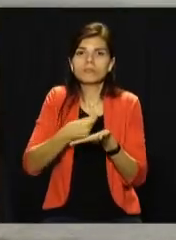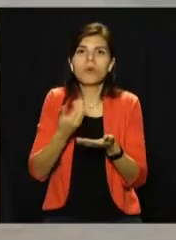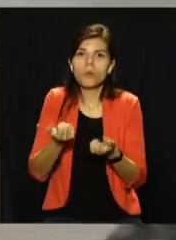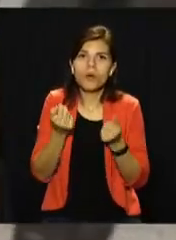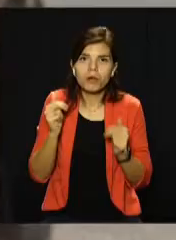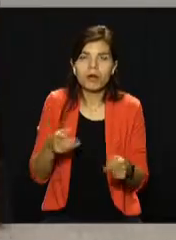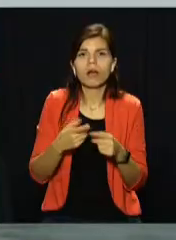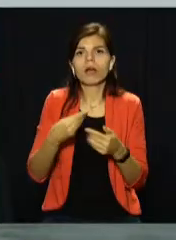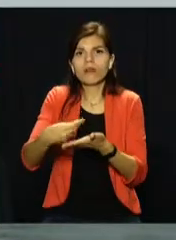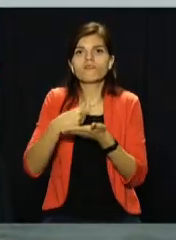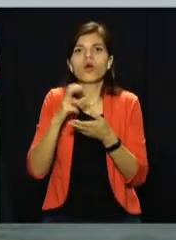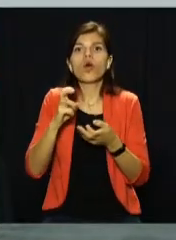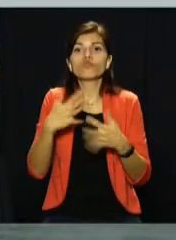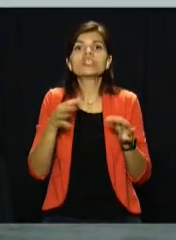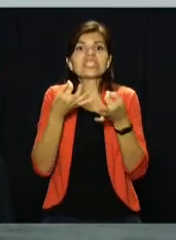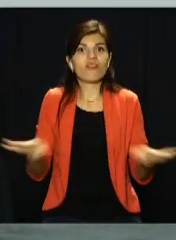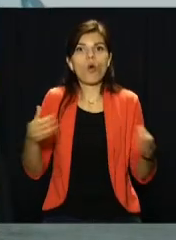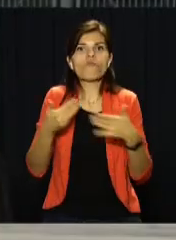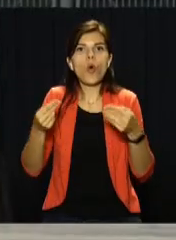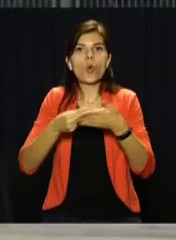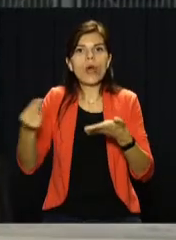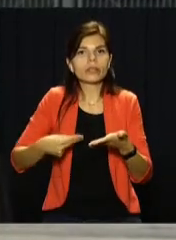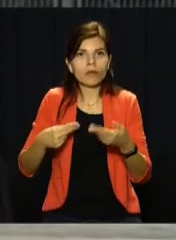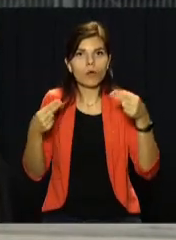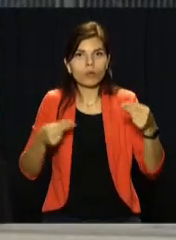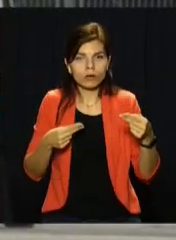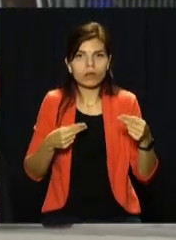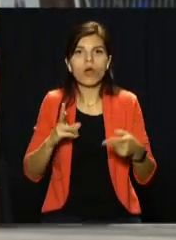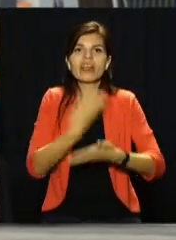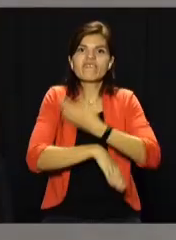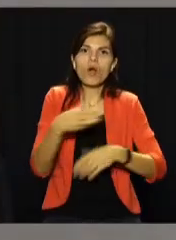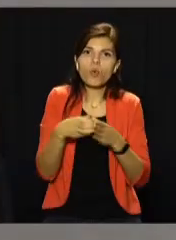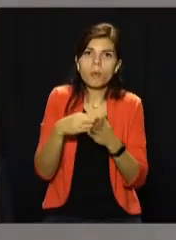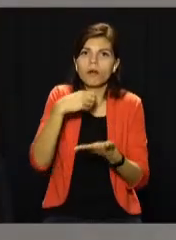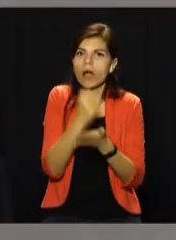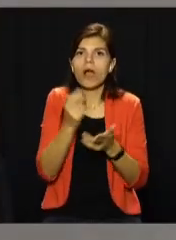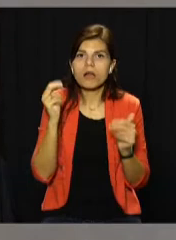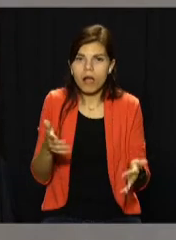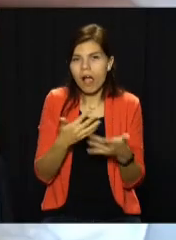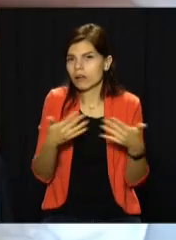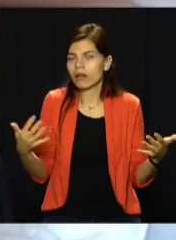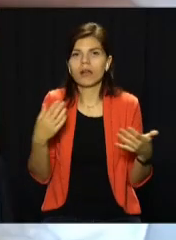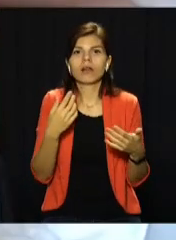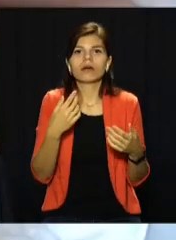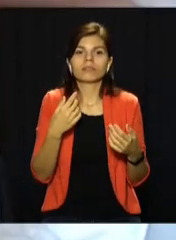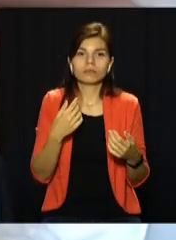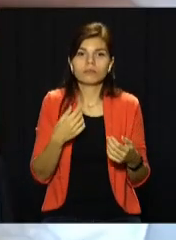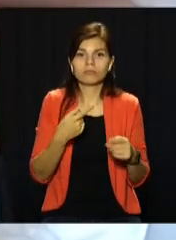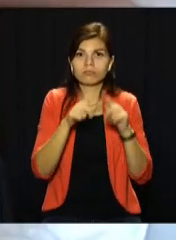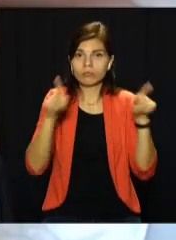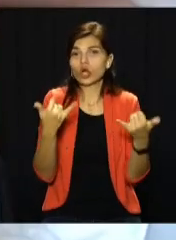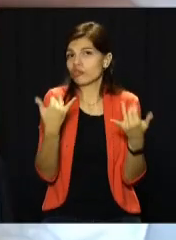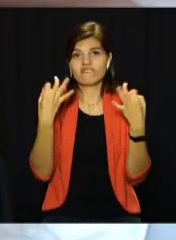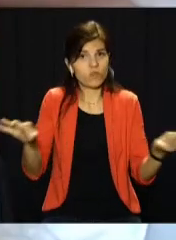компенсації, виплати звільненим контрактникам, встановлення групи інвалідності та отримання інших пільг. Наразі методичка у